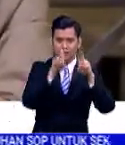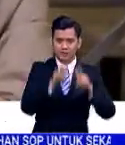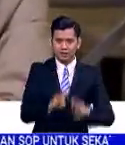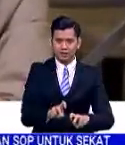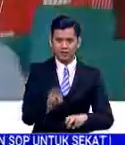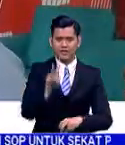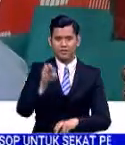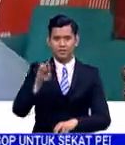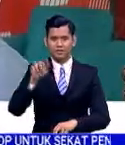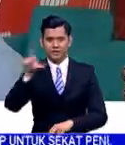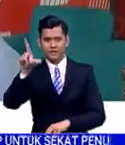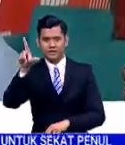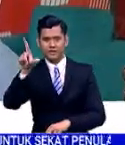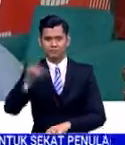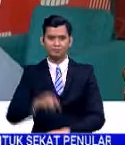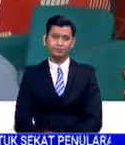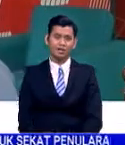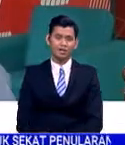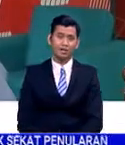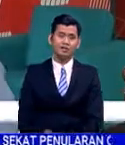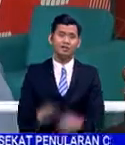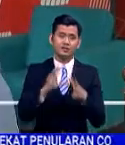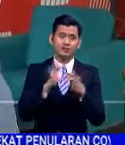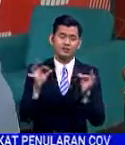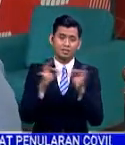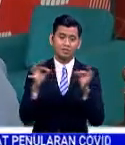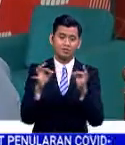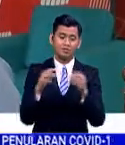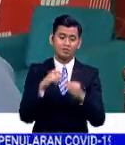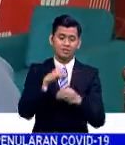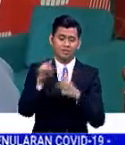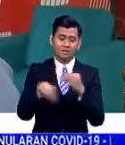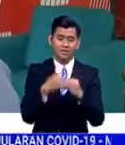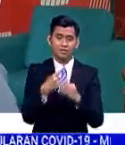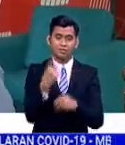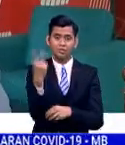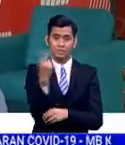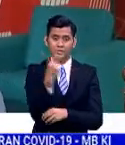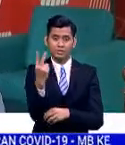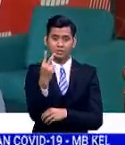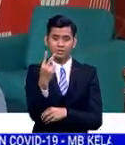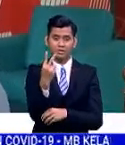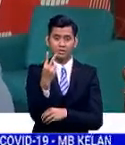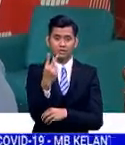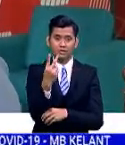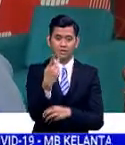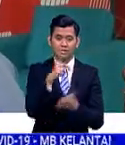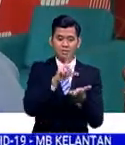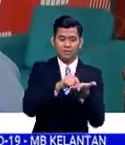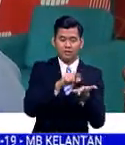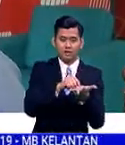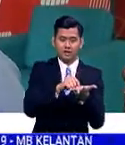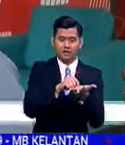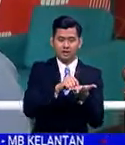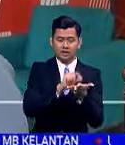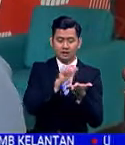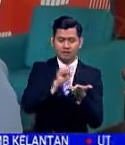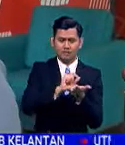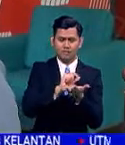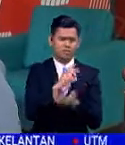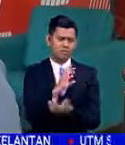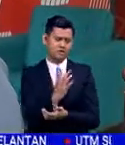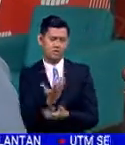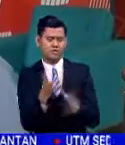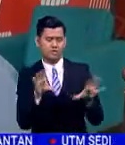tak nak cerita sama dia cerita ni pasal persahabatan dua wartawan ini yang menyiasat